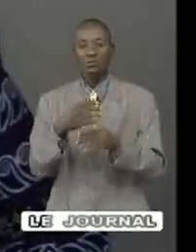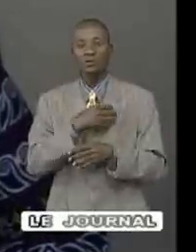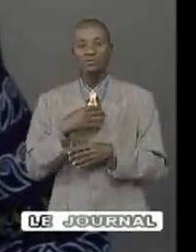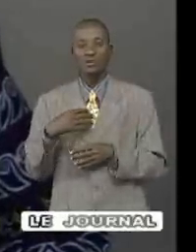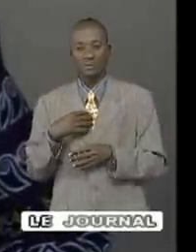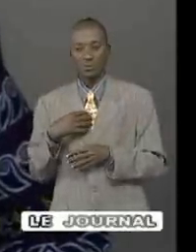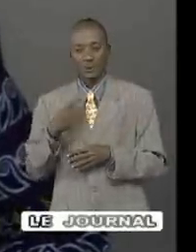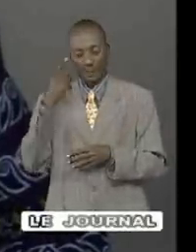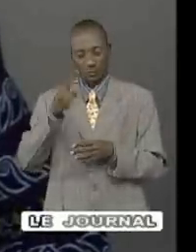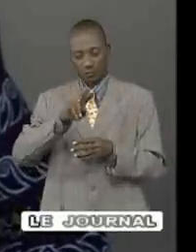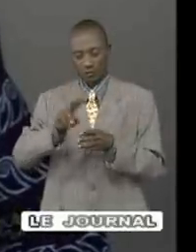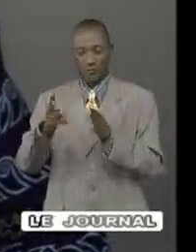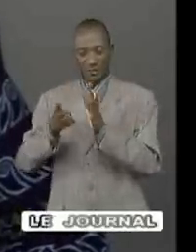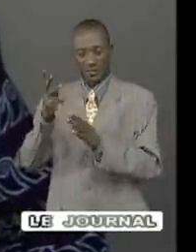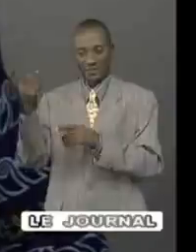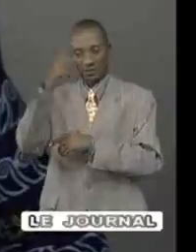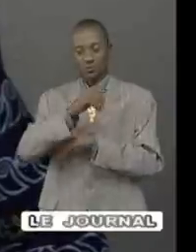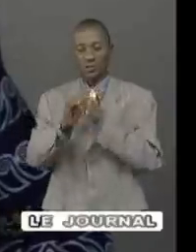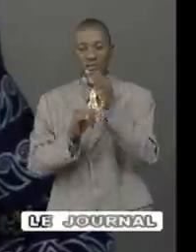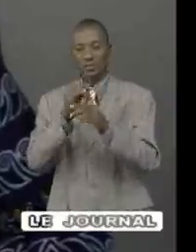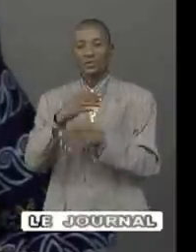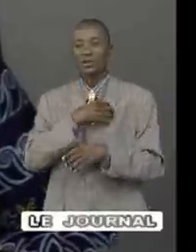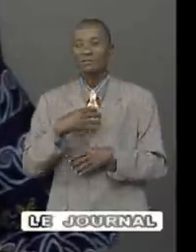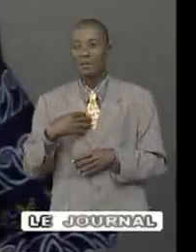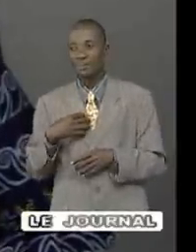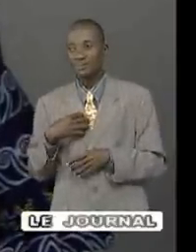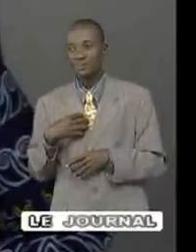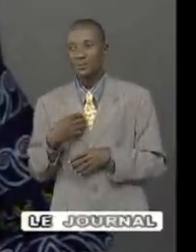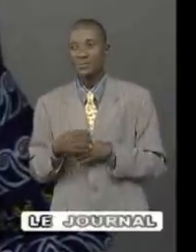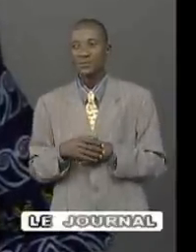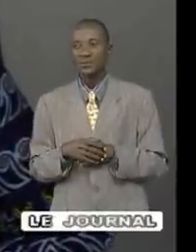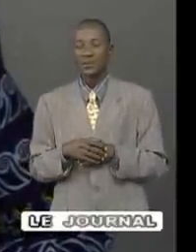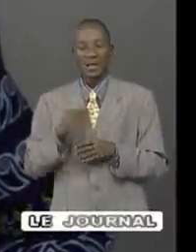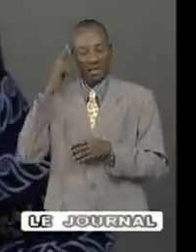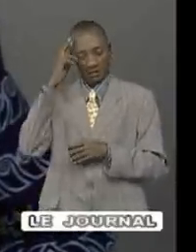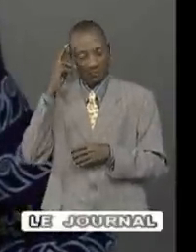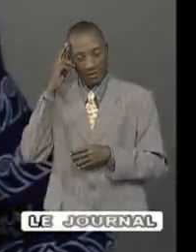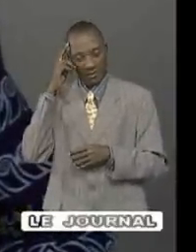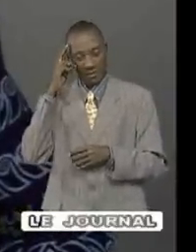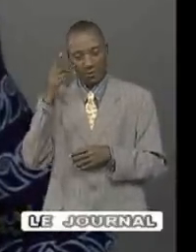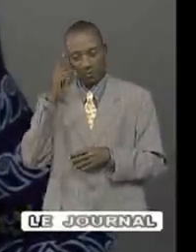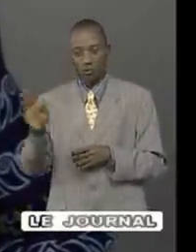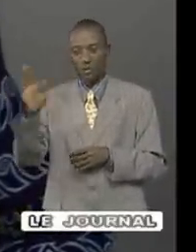l'édition 2013 de la Journée internationale de la femme, à réfléchir sur leurs conditions de vie et de